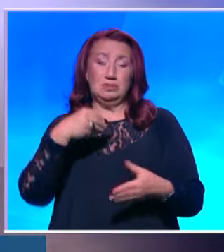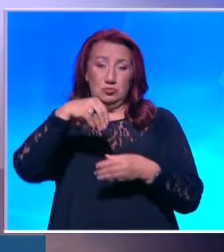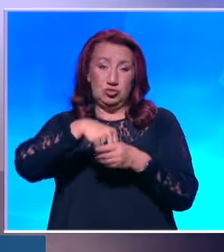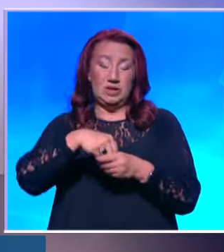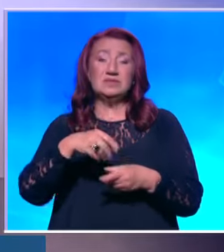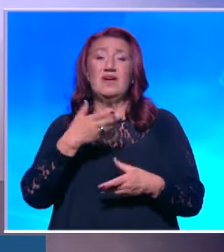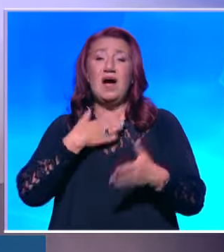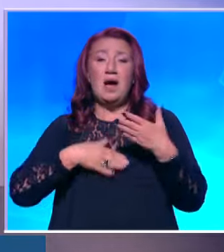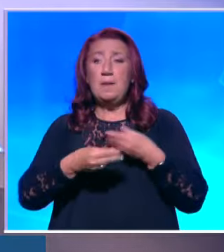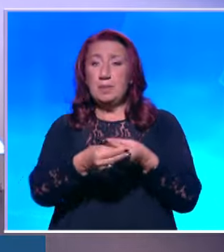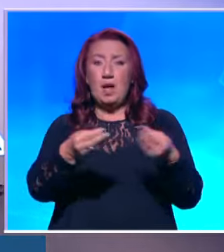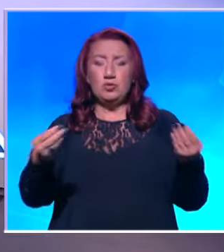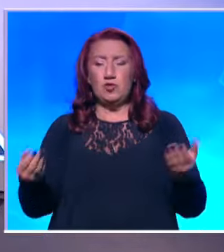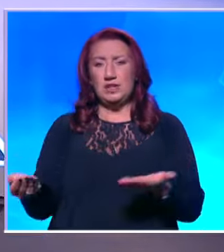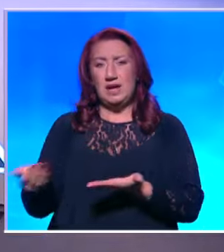благотворителен